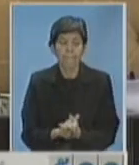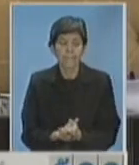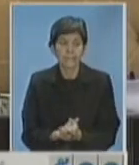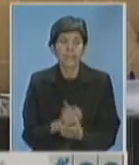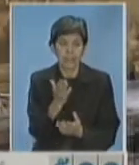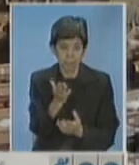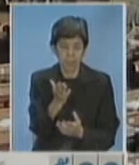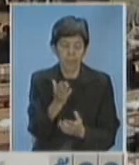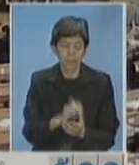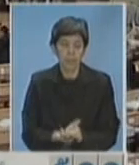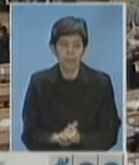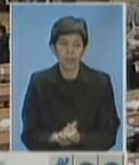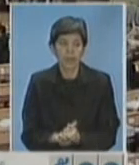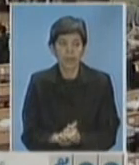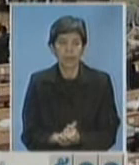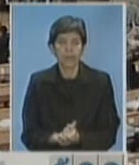กุสุมาวรติเชิญ